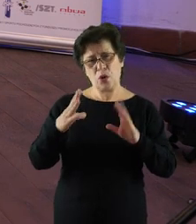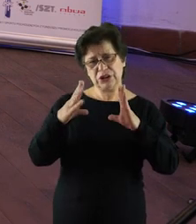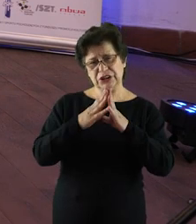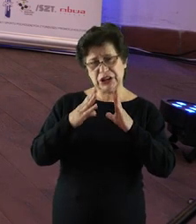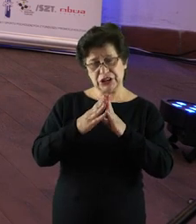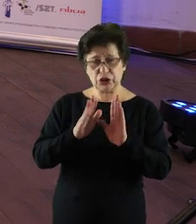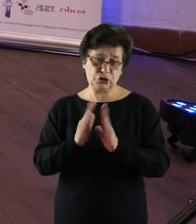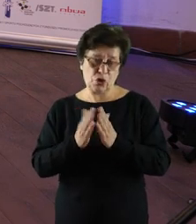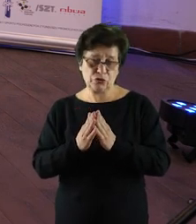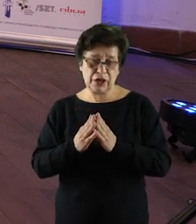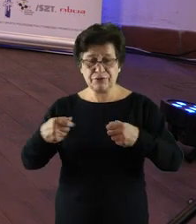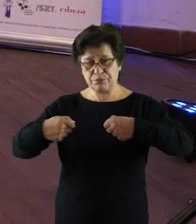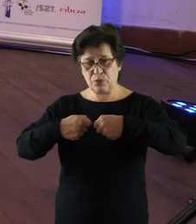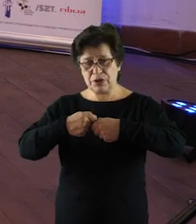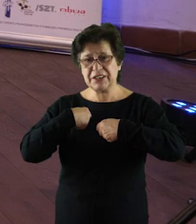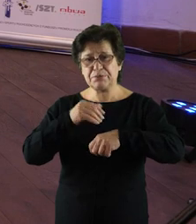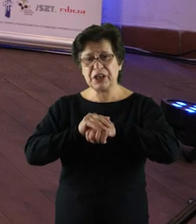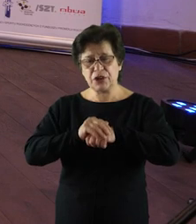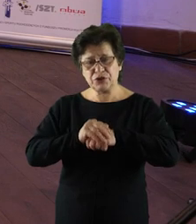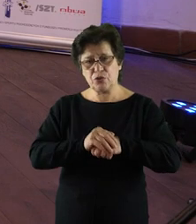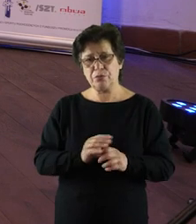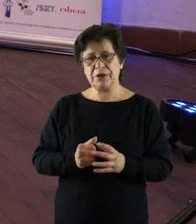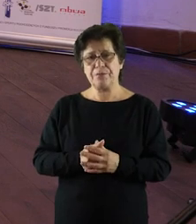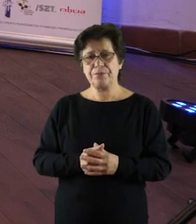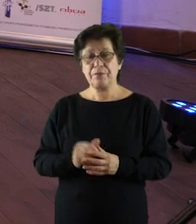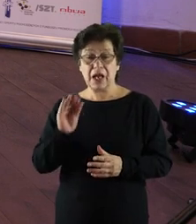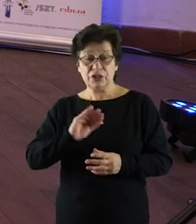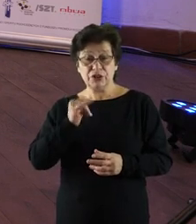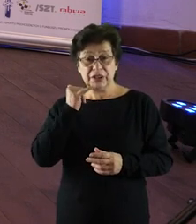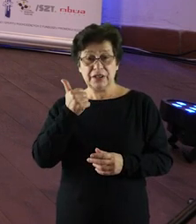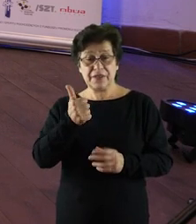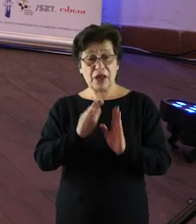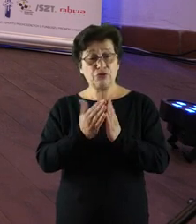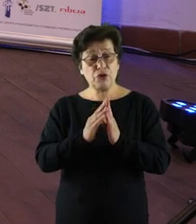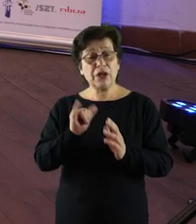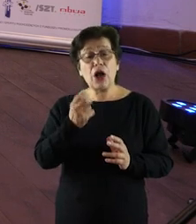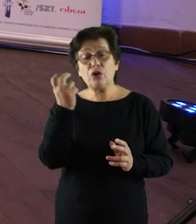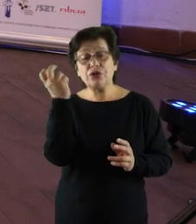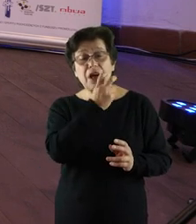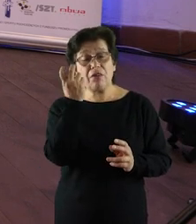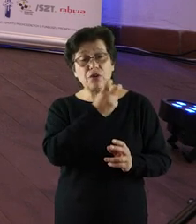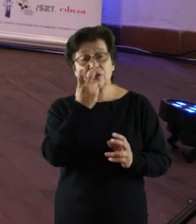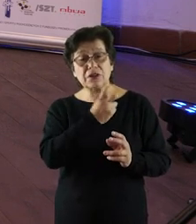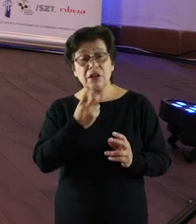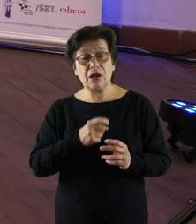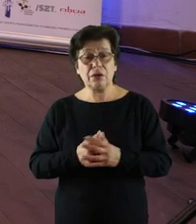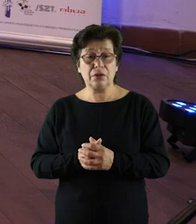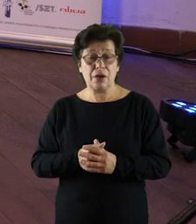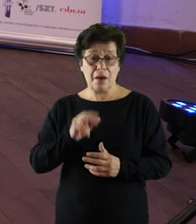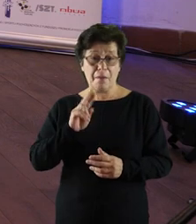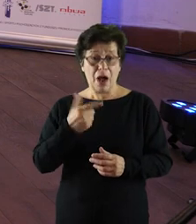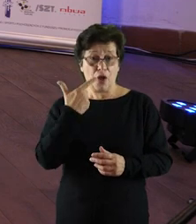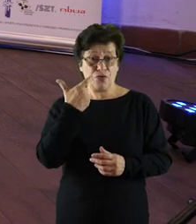jeszcze, co ciekawe, przyniosłam, żeby wam pokazać jako ciekawostkę, powieść, która ma 2